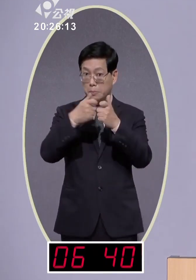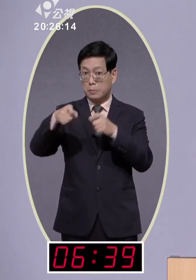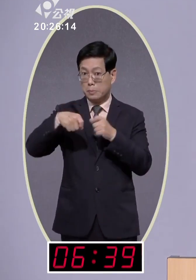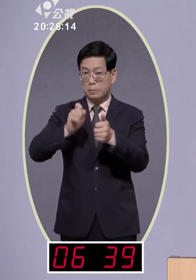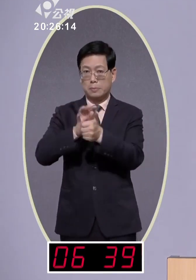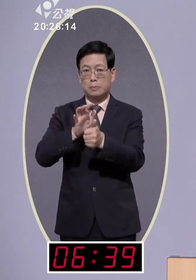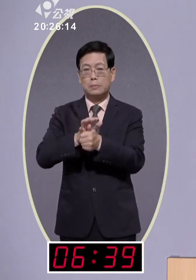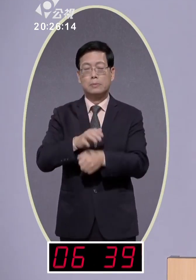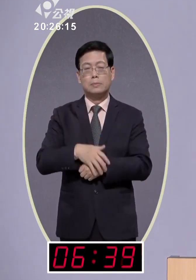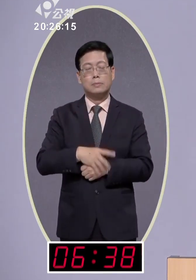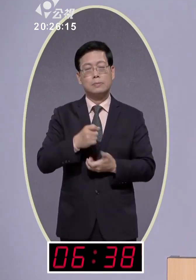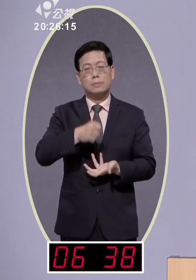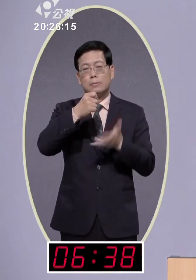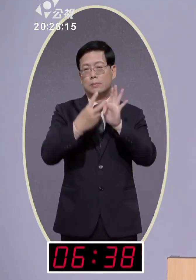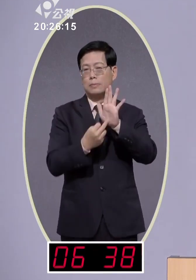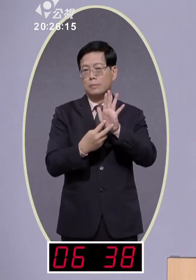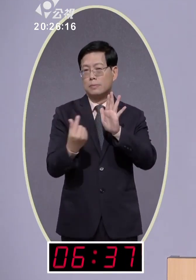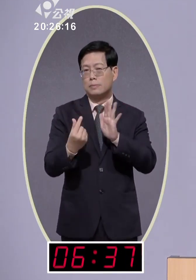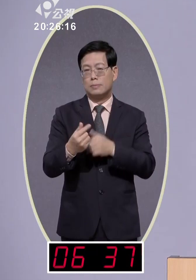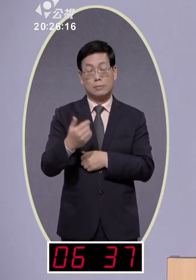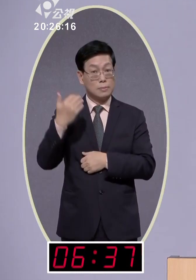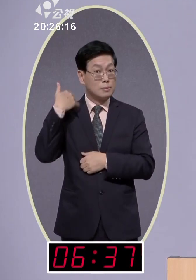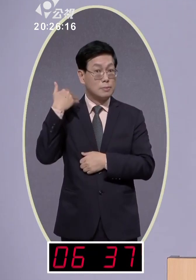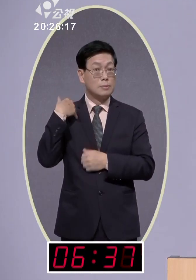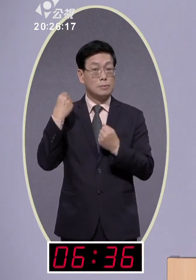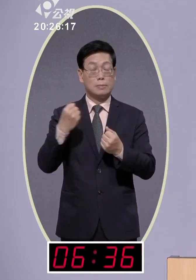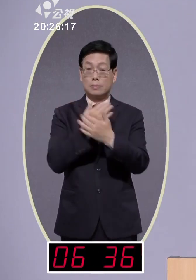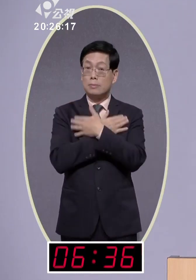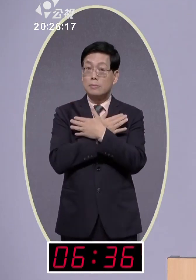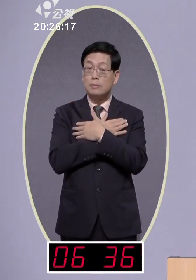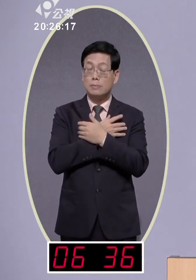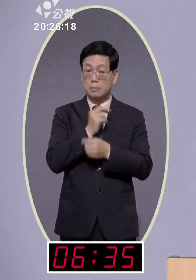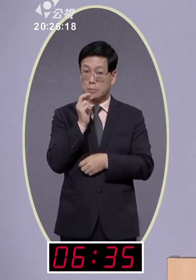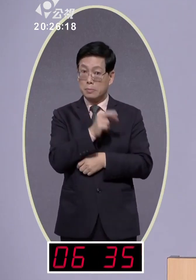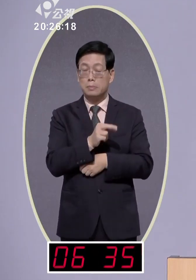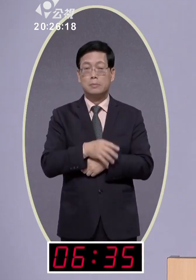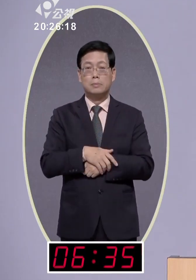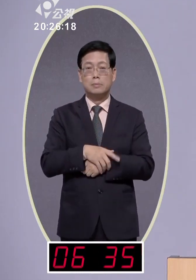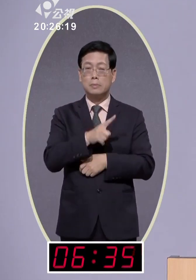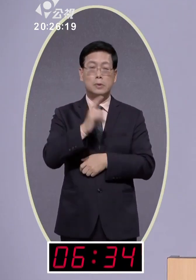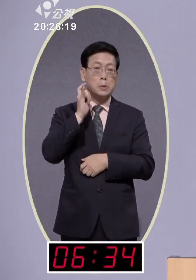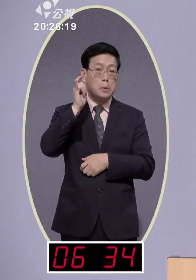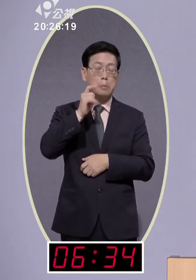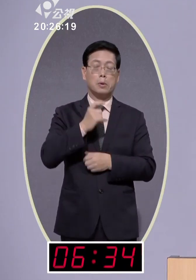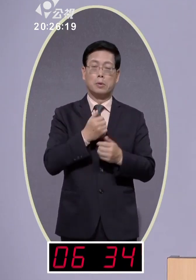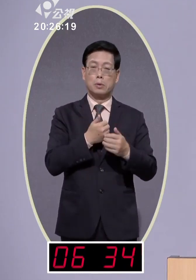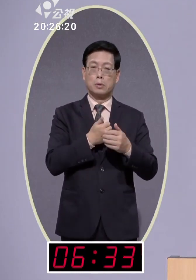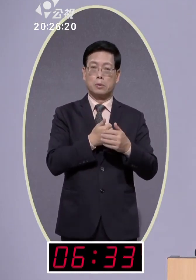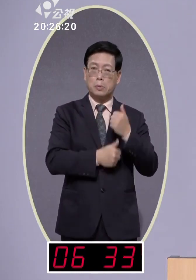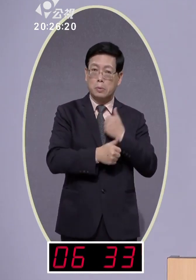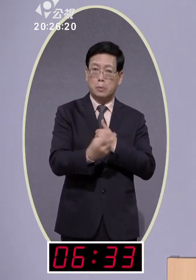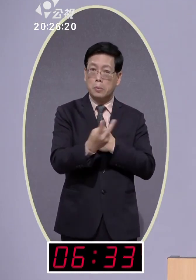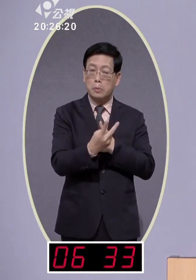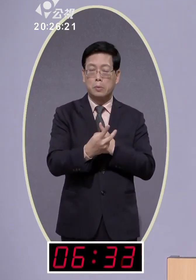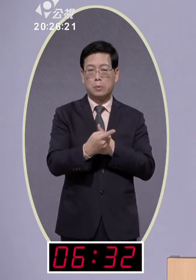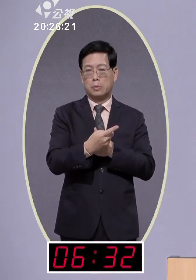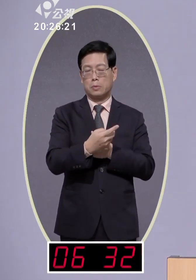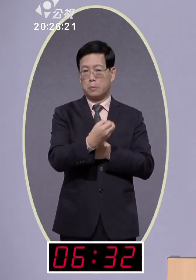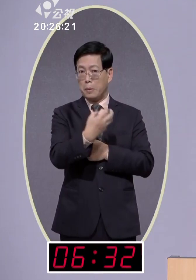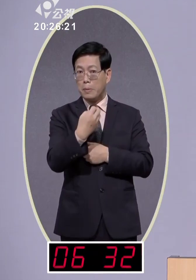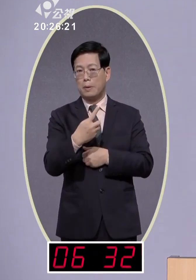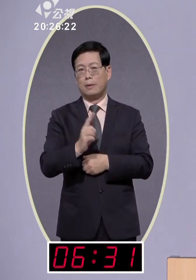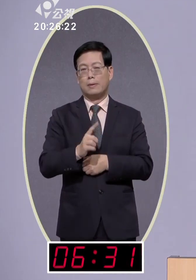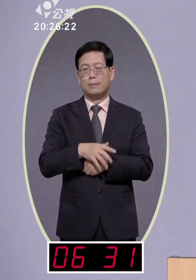策。我举几个例子，我曾经在一个幼儿园前面碰到一个阿嬷跟一个孙子，他告诉我。